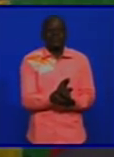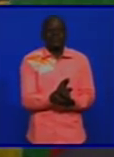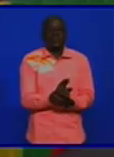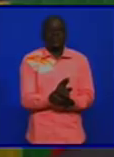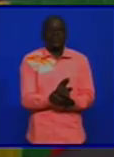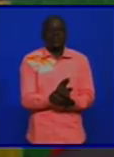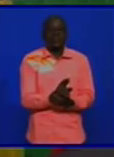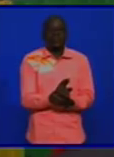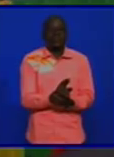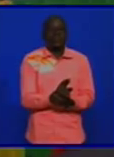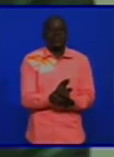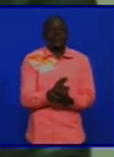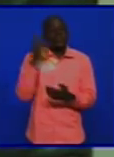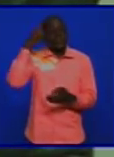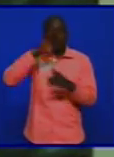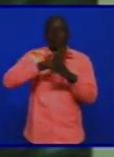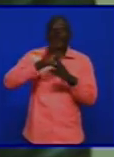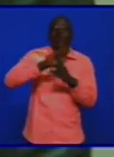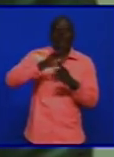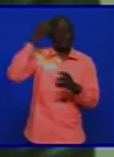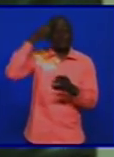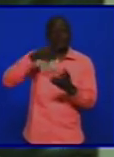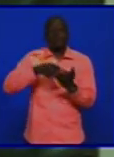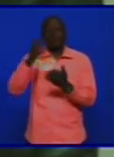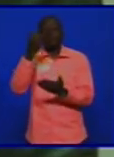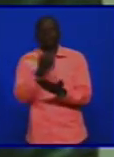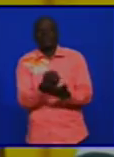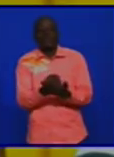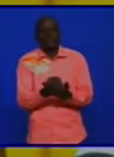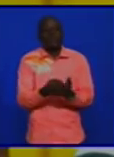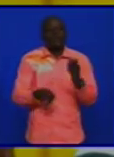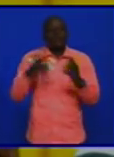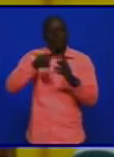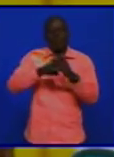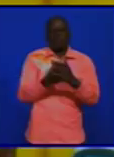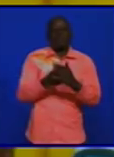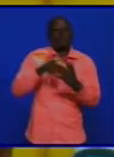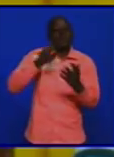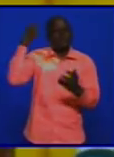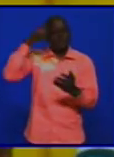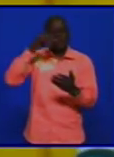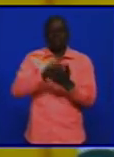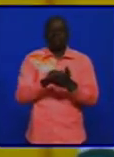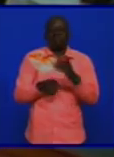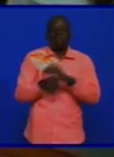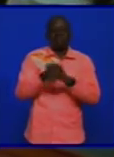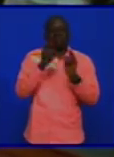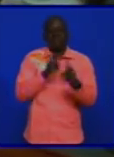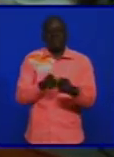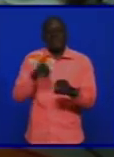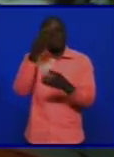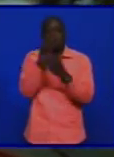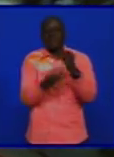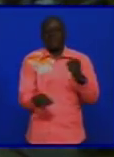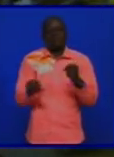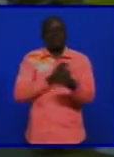De la tenue du forum sur la rémunération salariale au démarrage du procès du coup d'État manqué, en passant par le